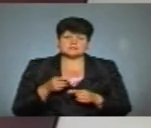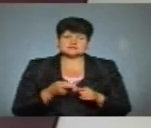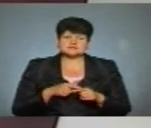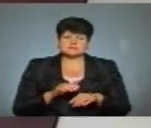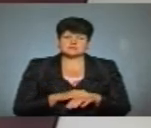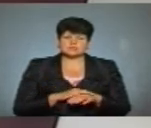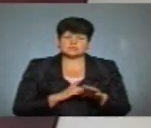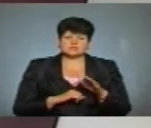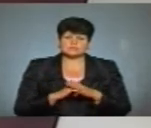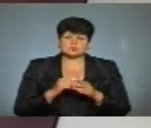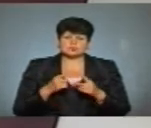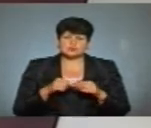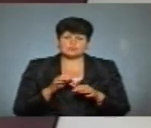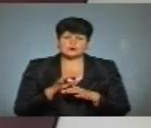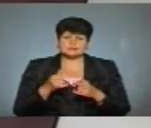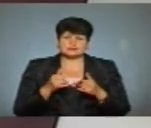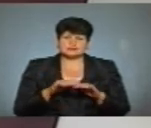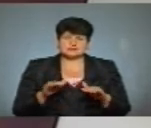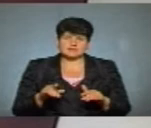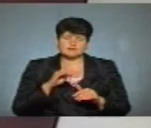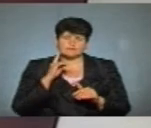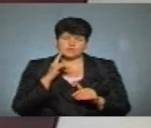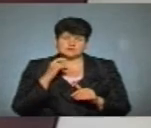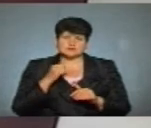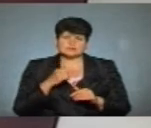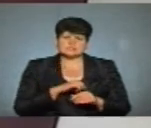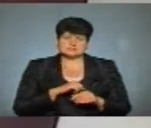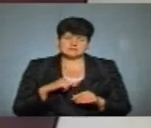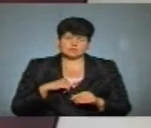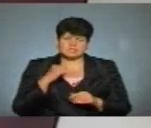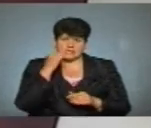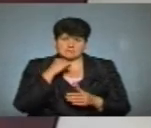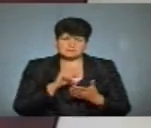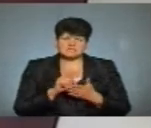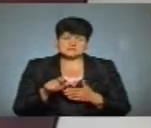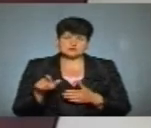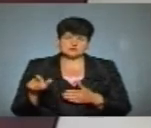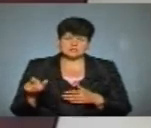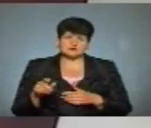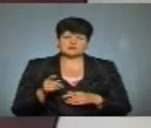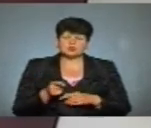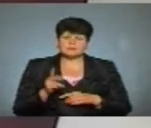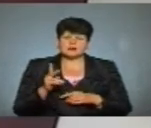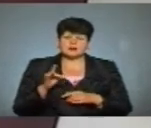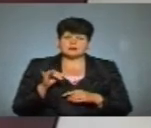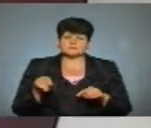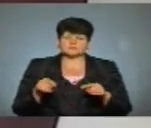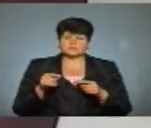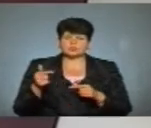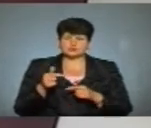організовує проєкти для дітей та молоді, для самотніх пенсіонерів області, а також безхатченків. У Тернополі «Карітас» заснували в